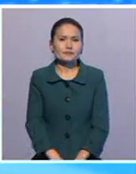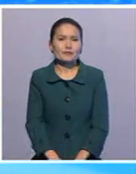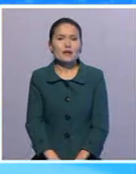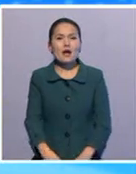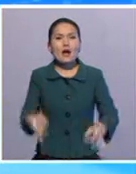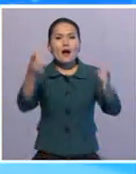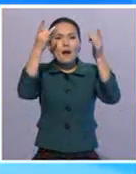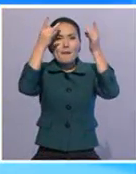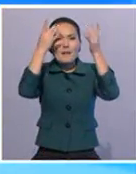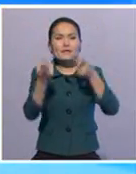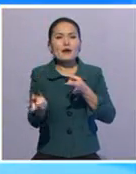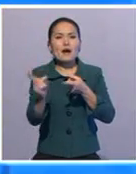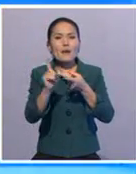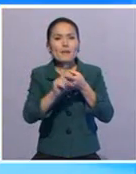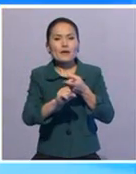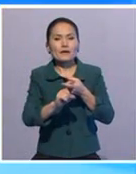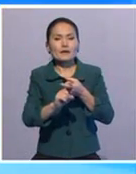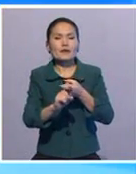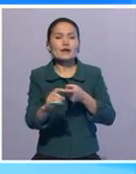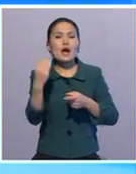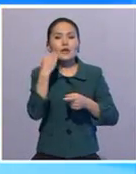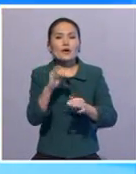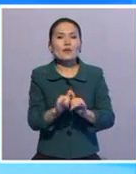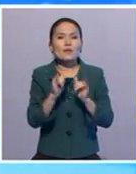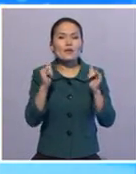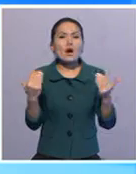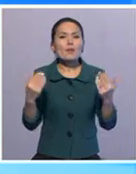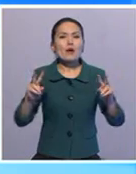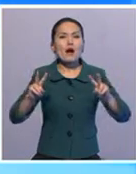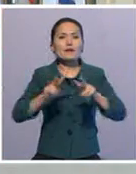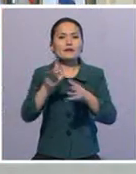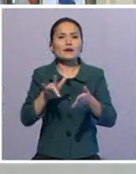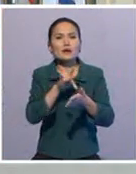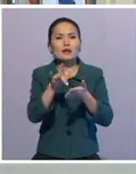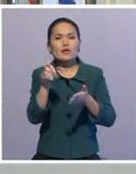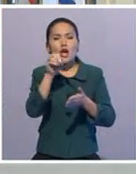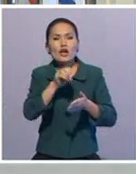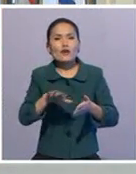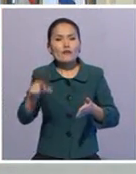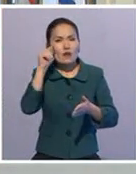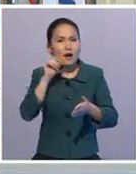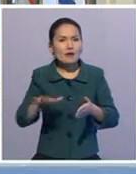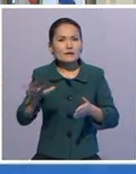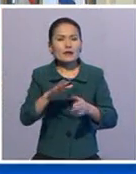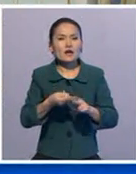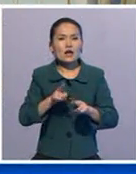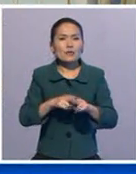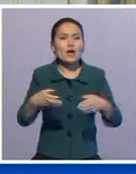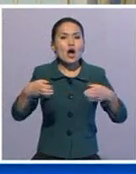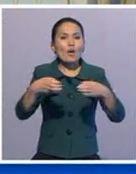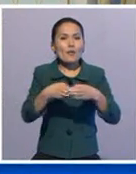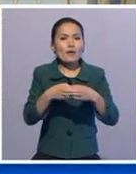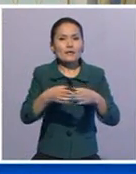Мәдени байланыс жаңа сапалы даму деңгейіне шықпақ. Бүгін Астанада Еуразиялық экономикалық қоғамдастығы интеграциялық комитет жанындағы